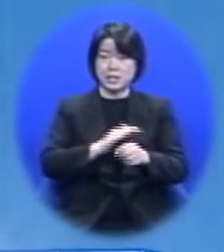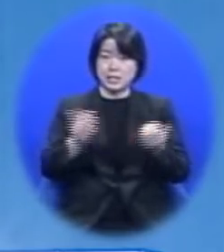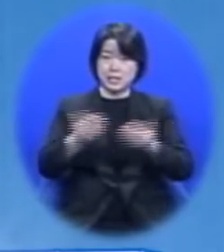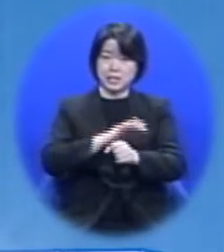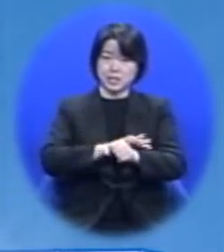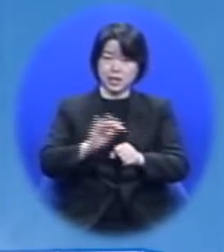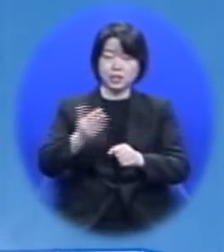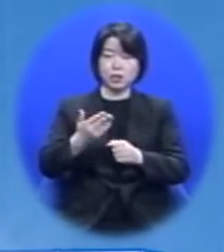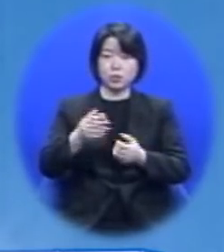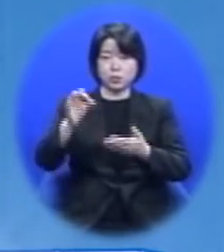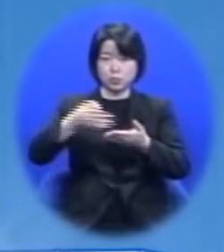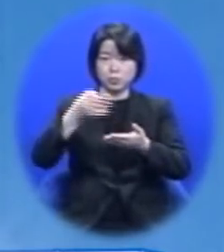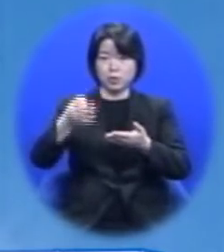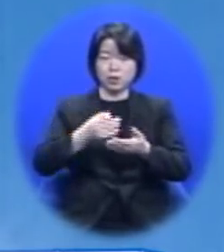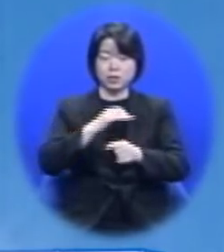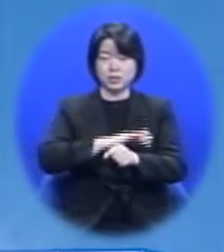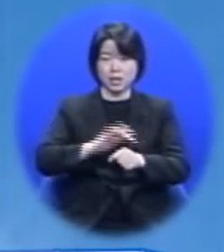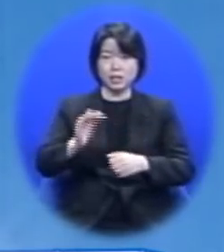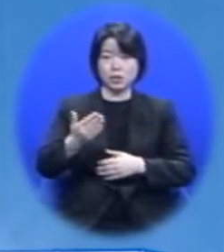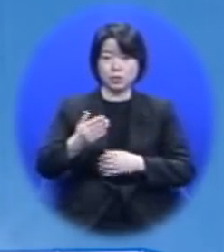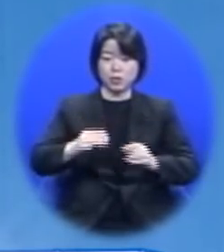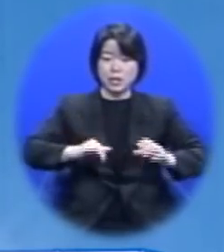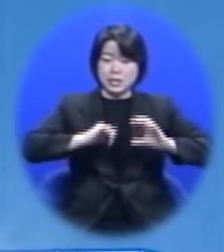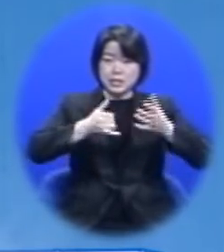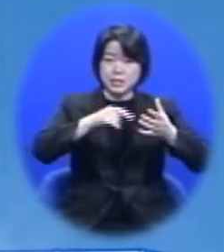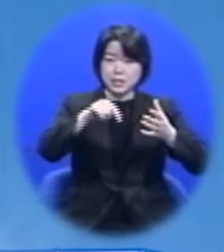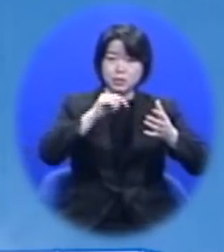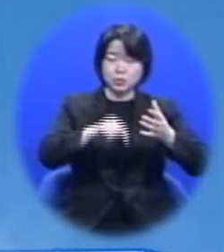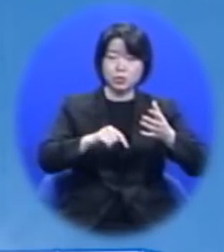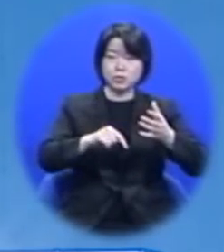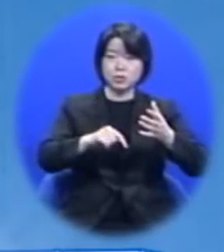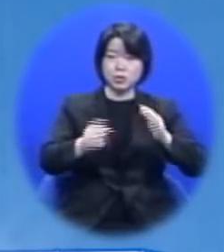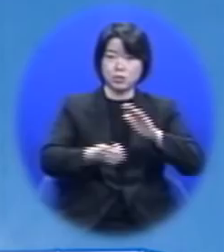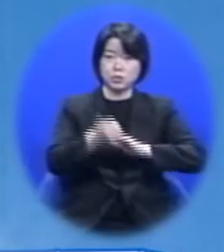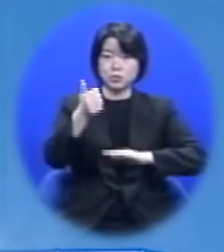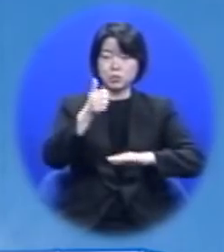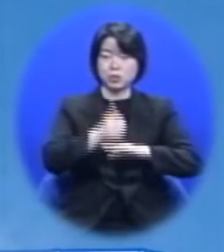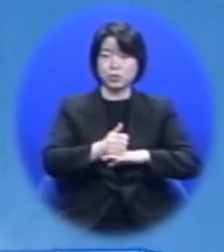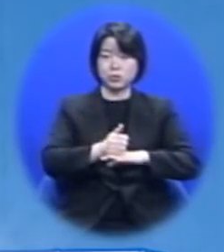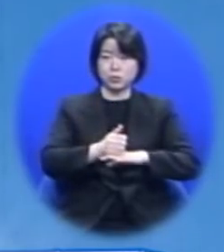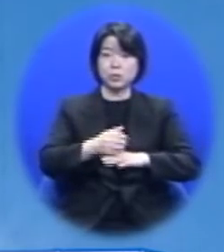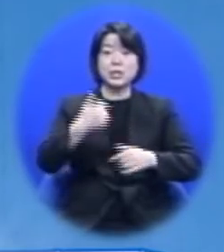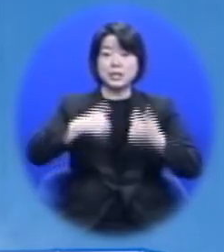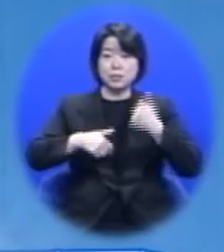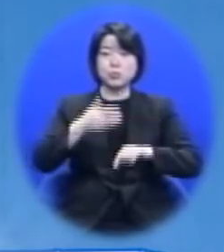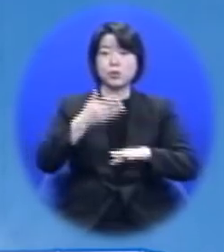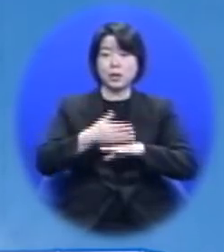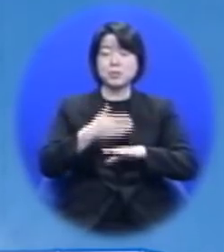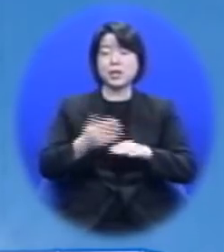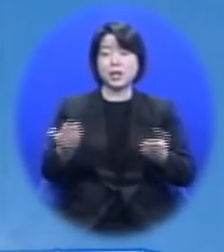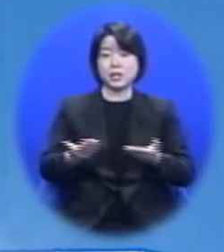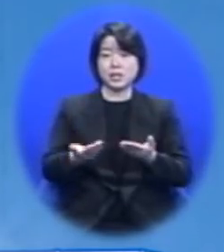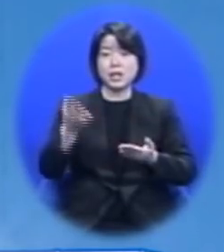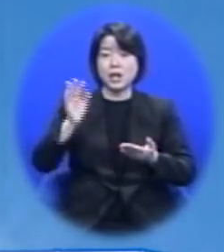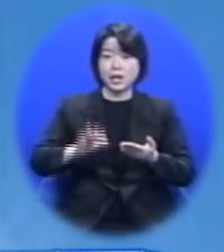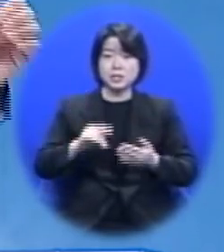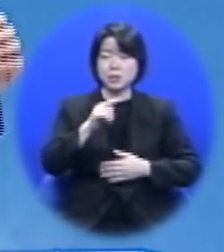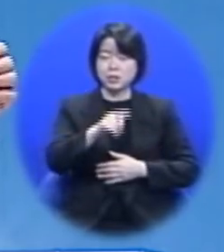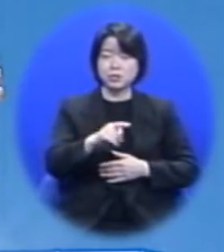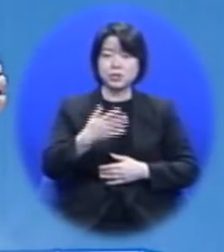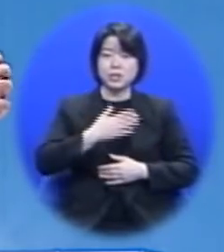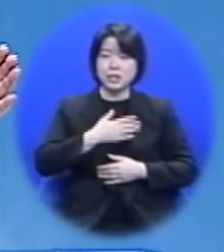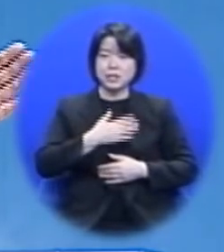돈도 많이 벌리고 세상에서 성공하는 것도 참 감사하고 기쁜 일이지요. 그러나 그것이 언제까지나 나를